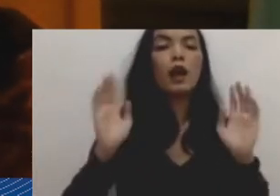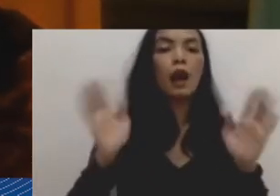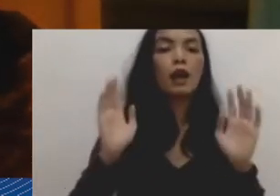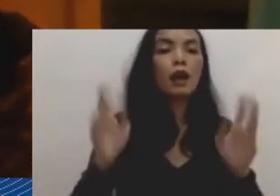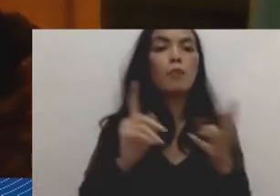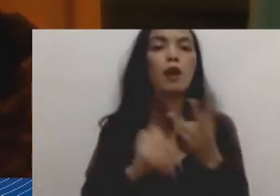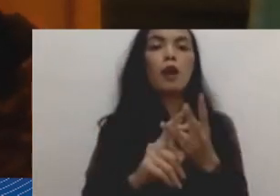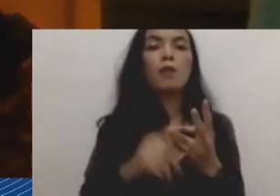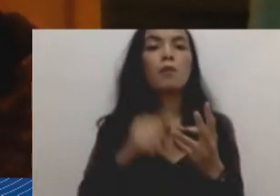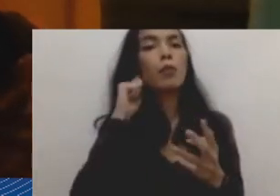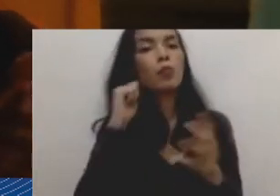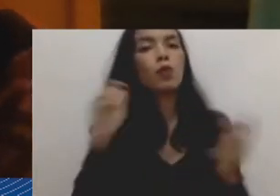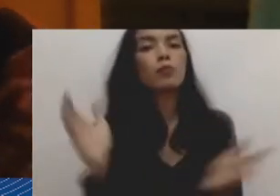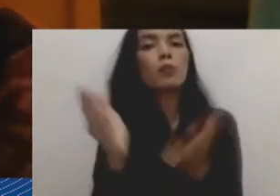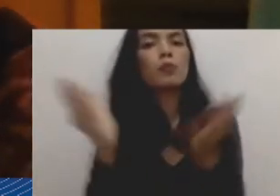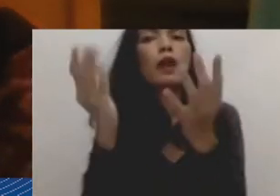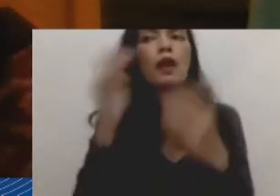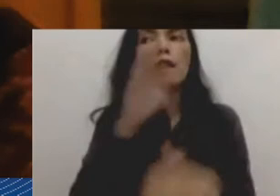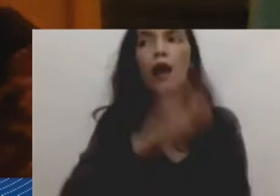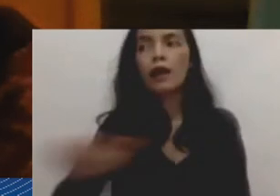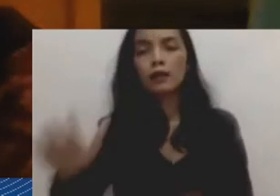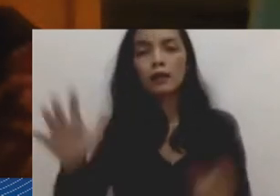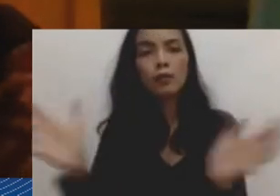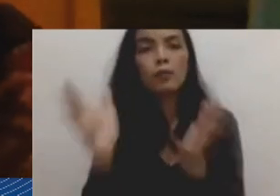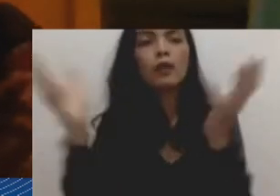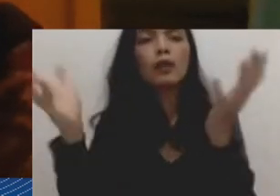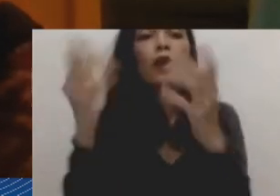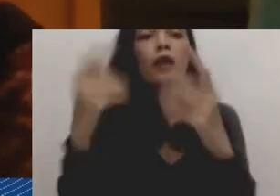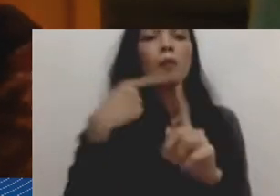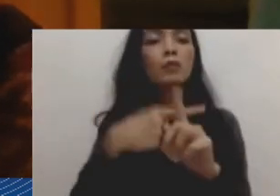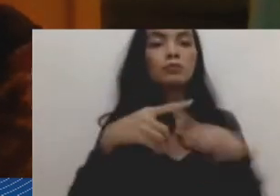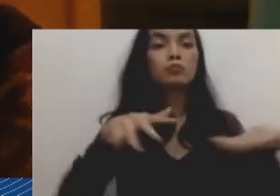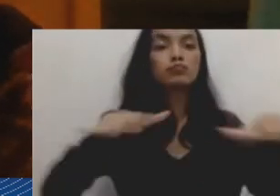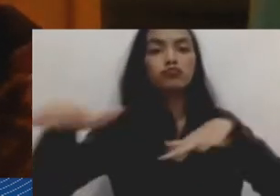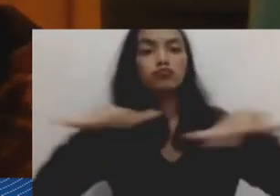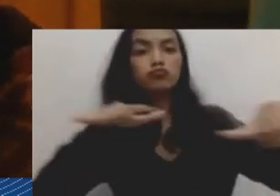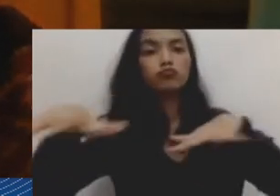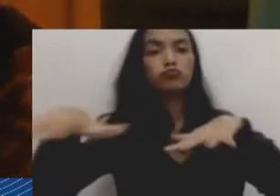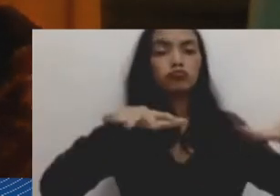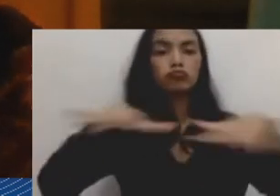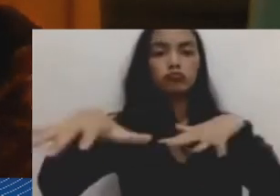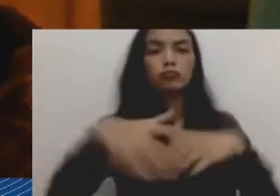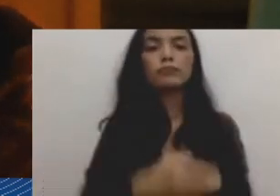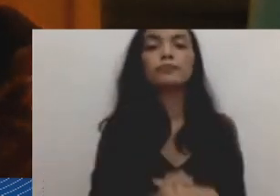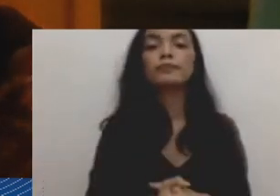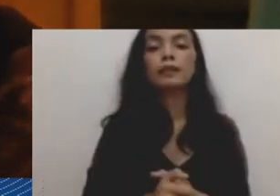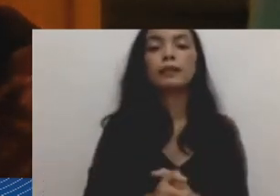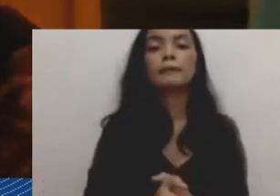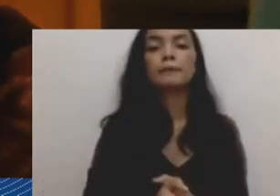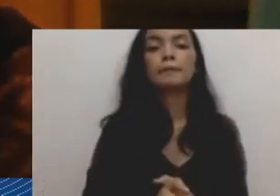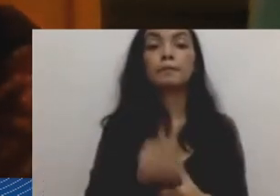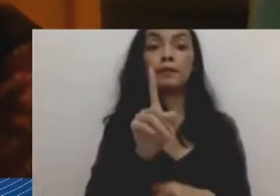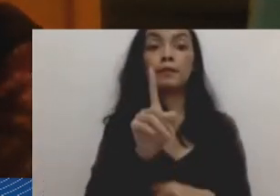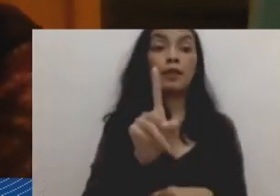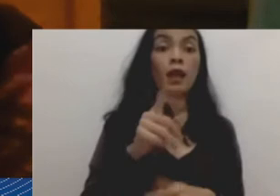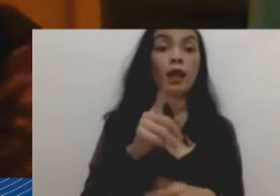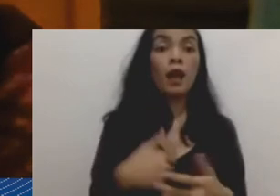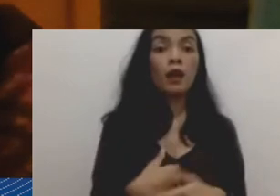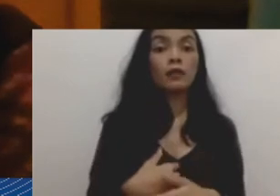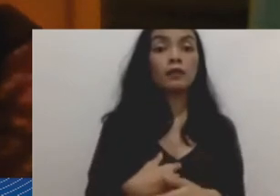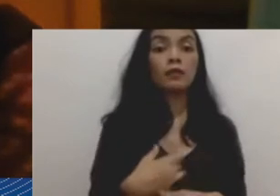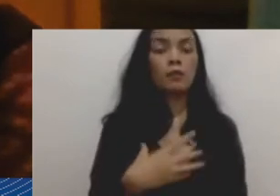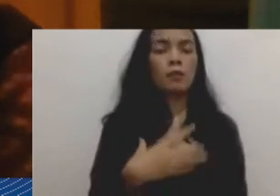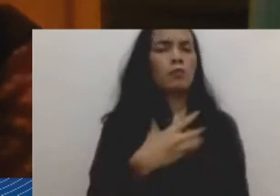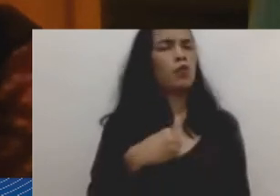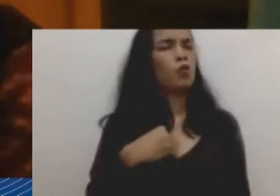pemberdayaan perempuan dan anak, lalu bencana alam. Hal-hal yang bidang-bidang yang menurut saya